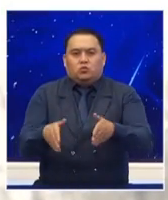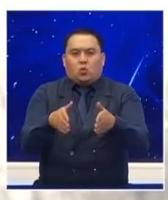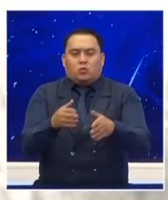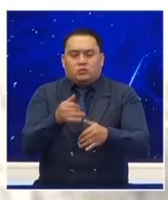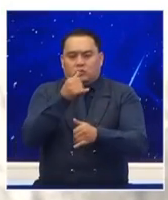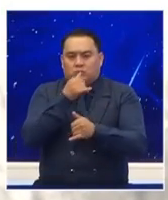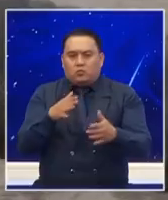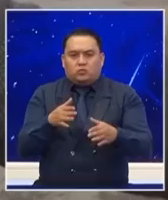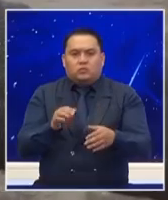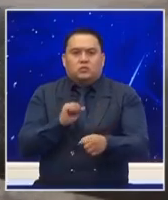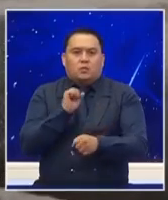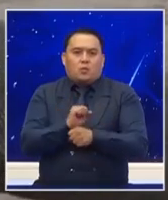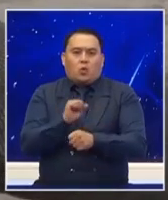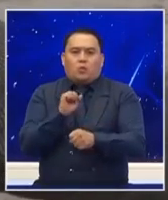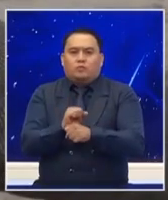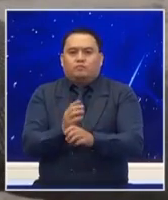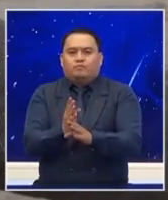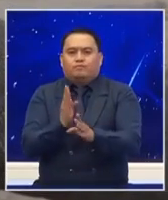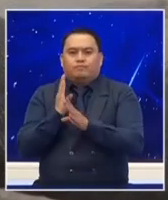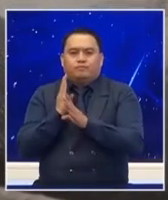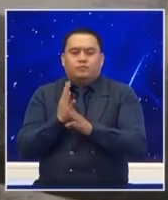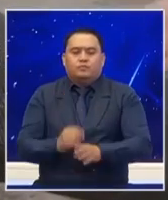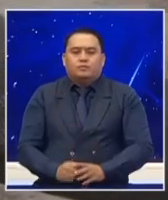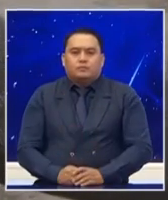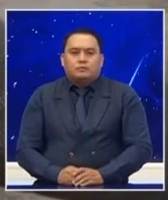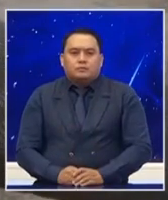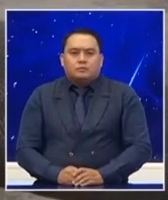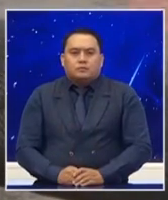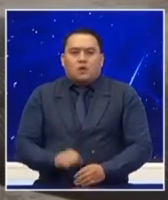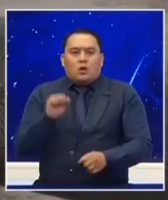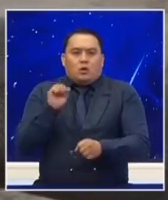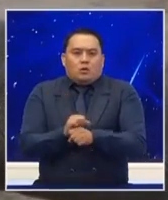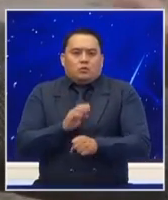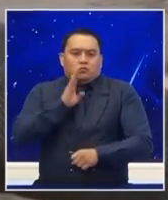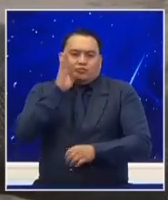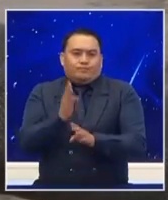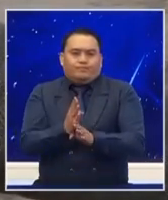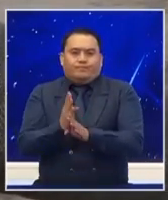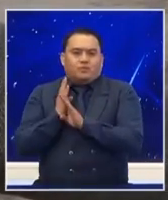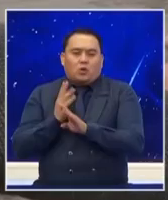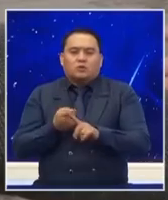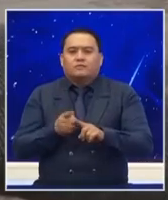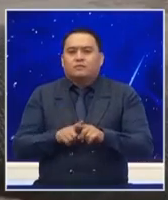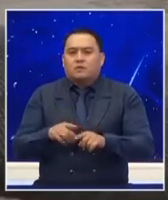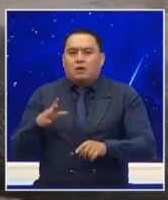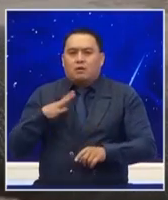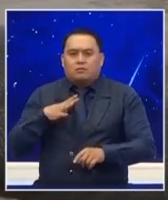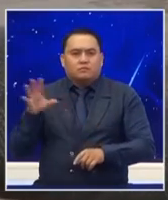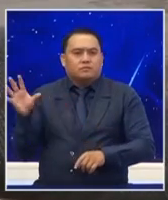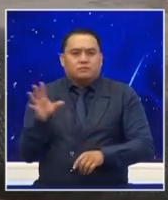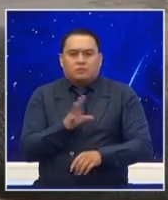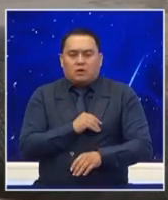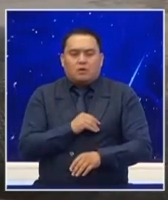кептеліс басталады. Бәрі қалықта тұр. Кешке келсең де пробка, азанда шықсаң да пробка. Затасикса, все.